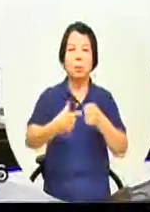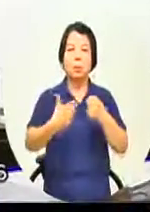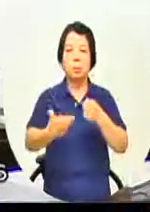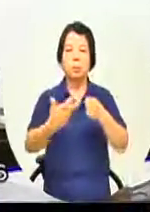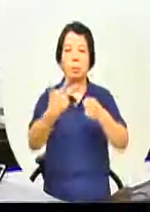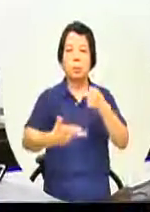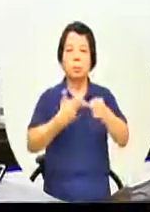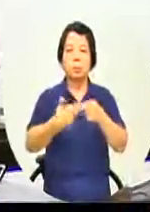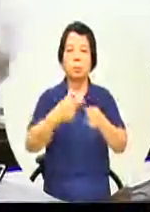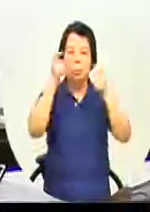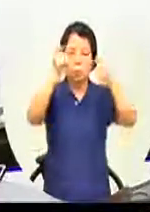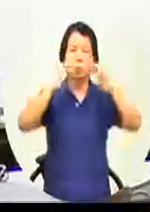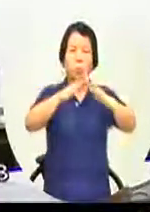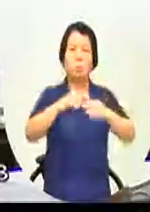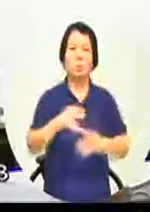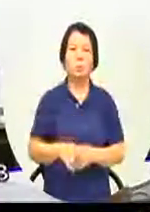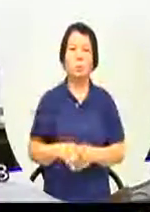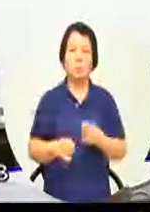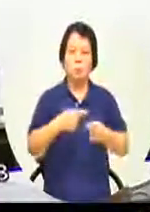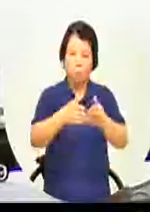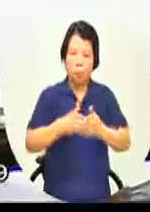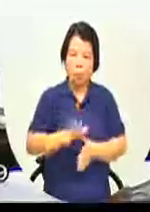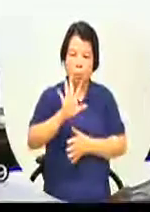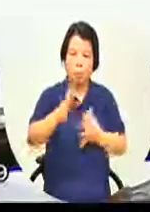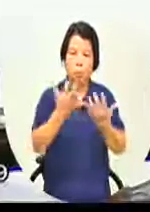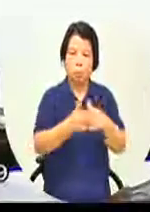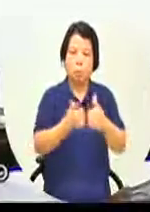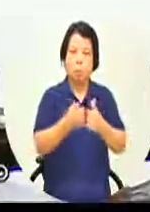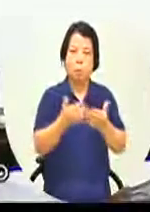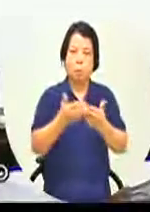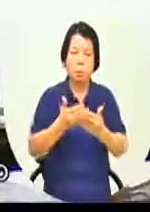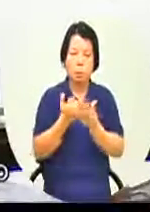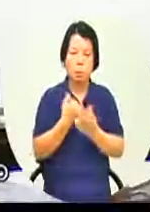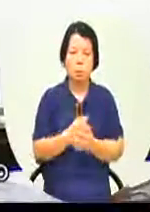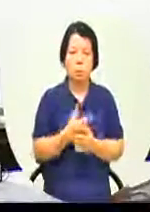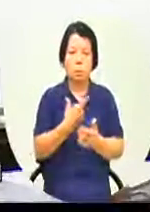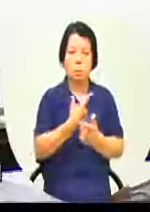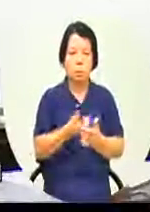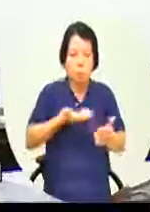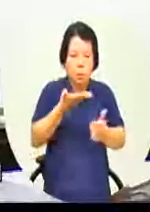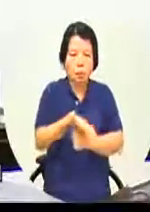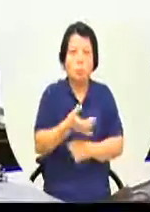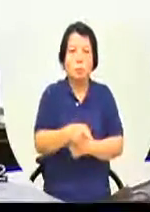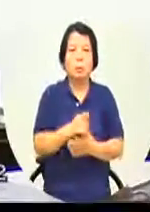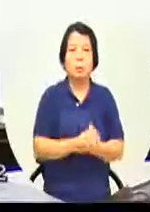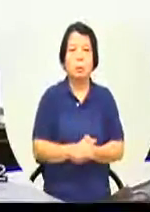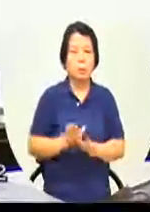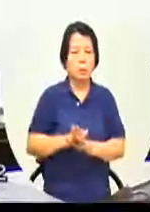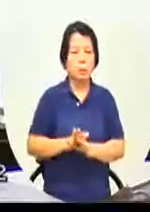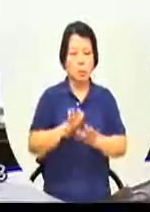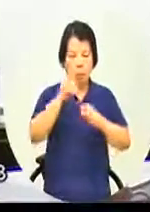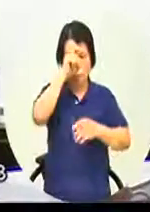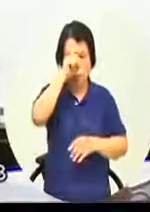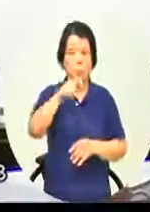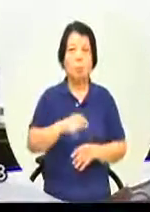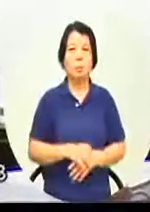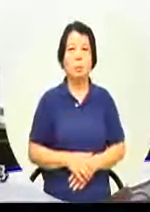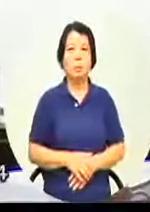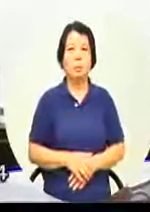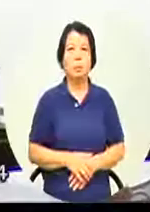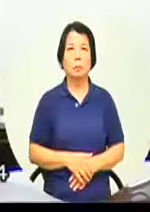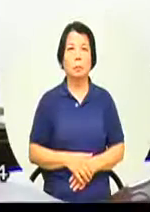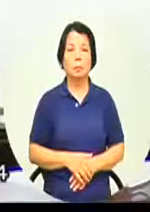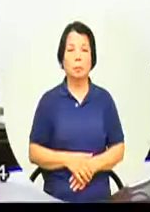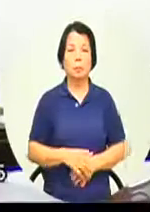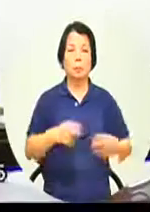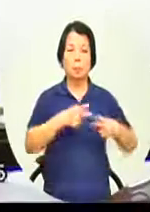高雄市也应该有足够的有机食材可以去跟进了哈。我想其实，我非常期待这个